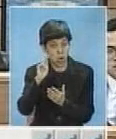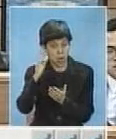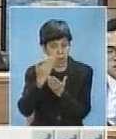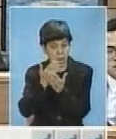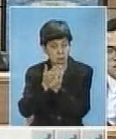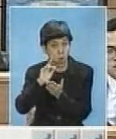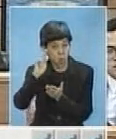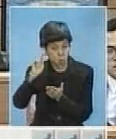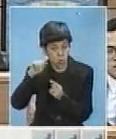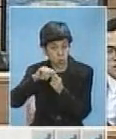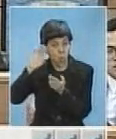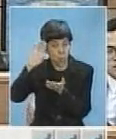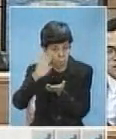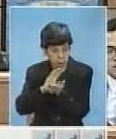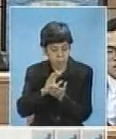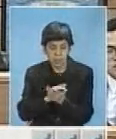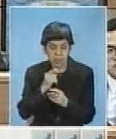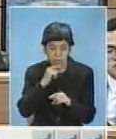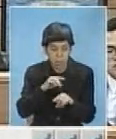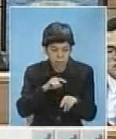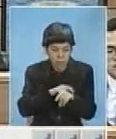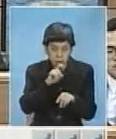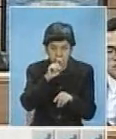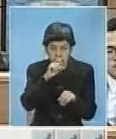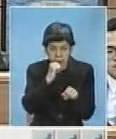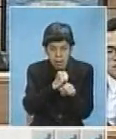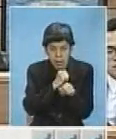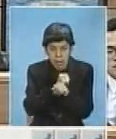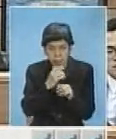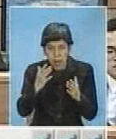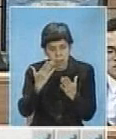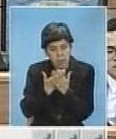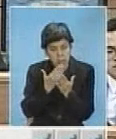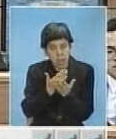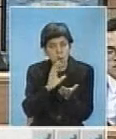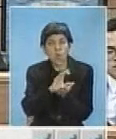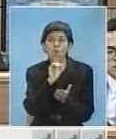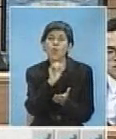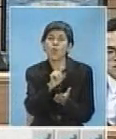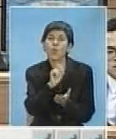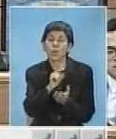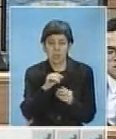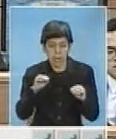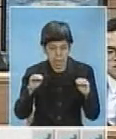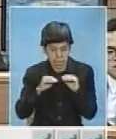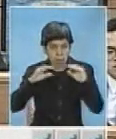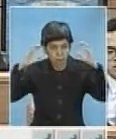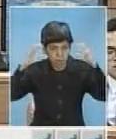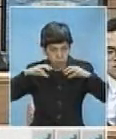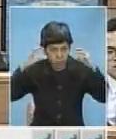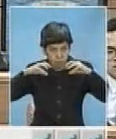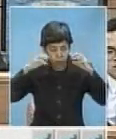าณอาจจะไม่ทันท่วงทีต่อการใช้เม็ดเงินนี้ก่อนฤดูฝน